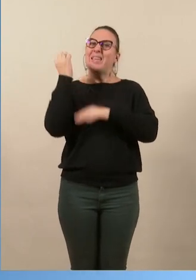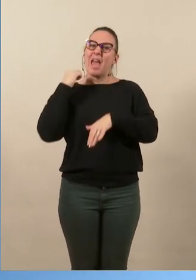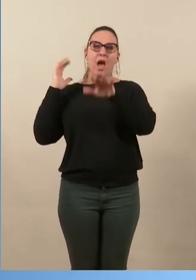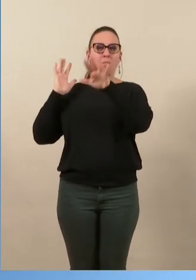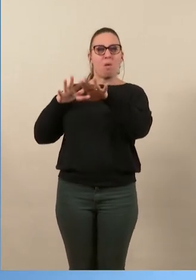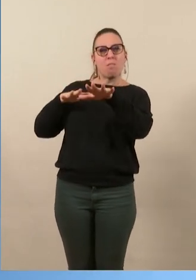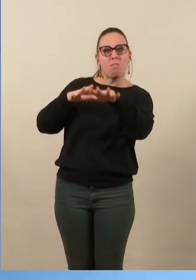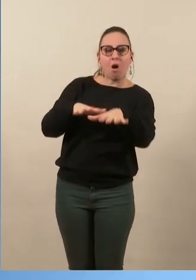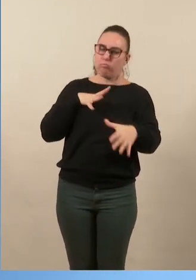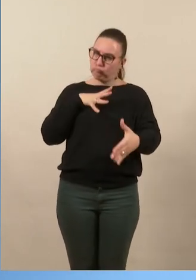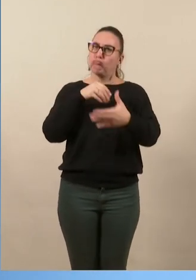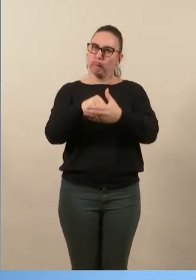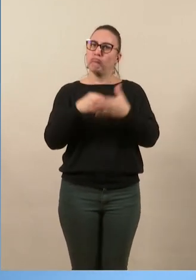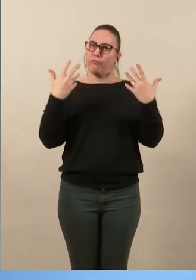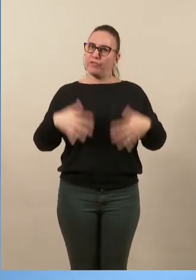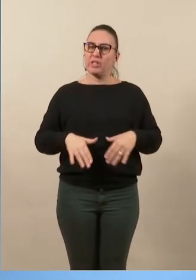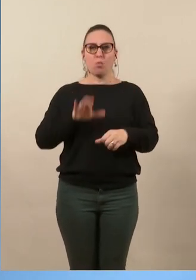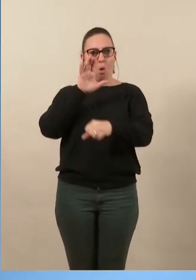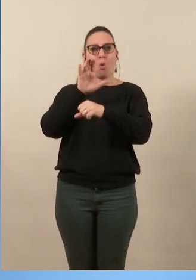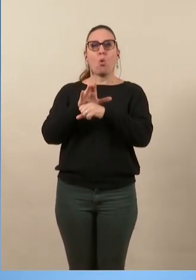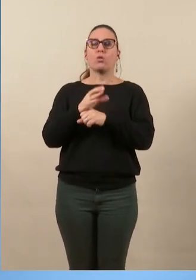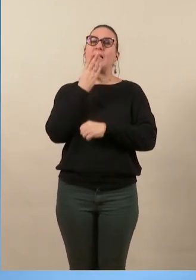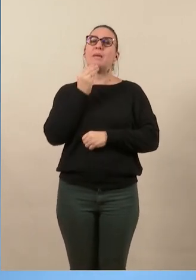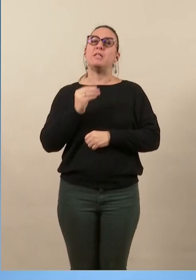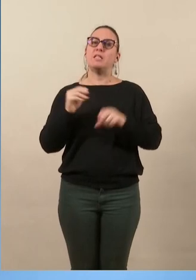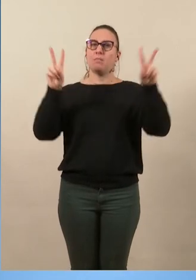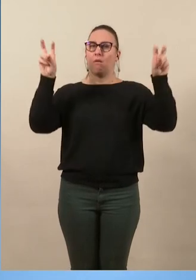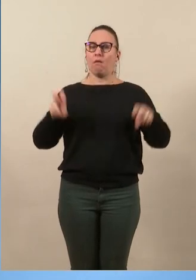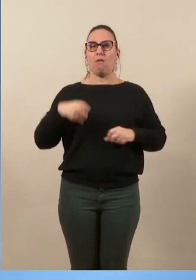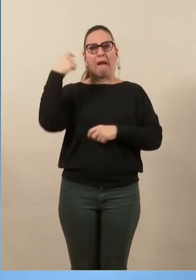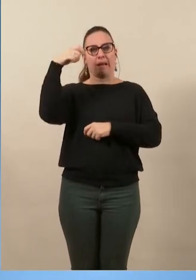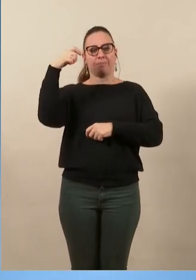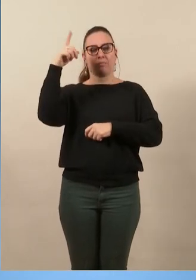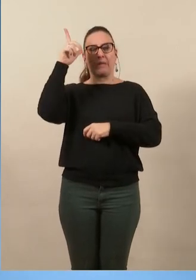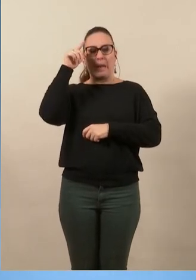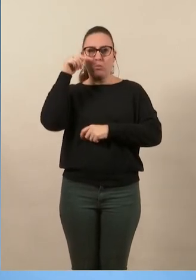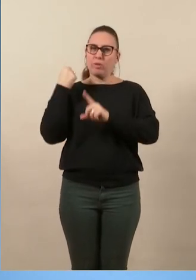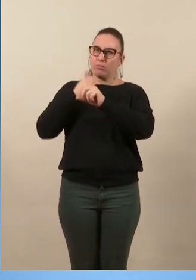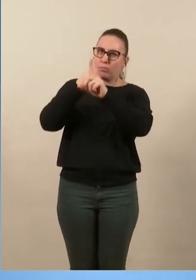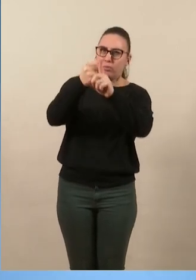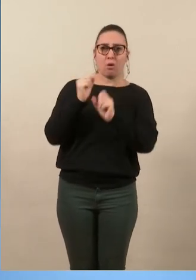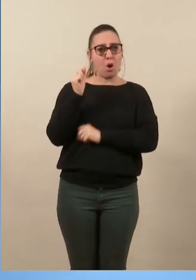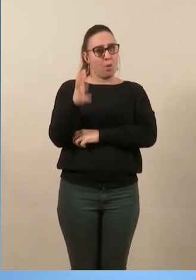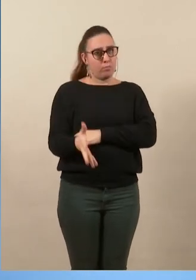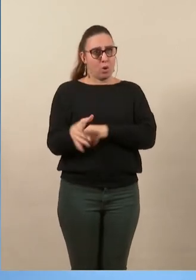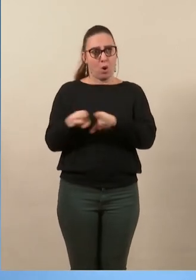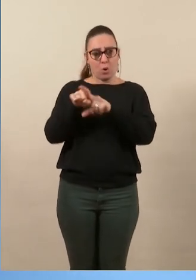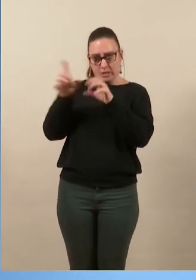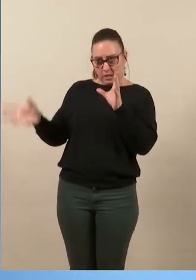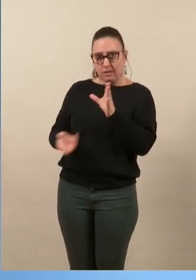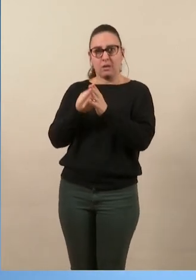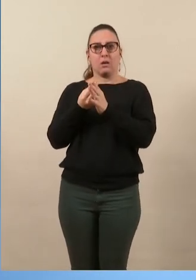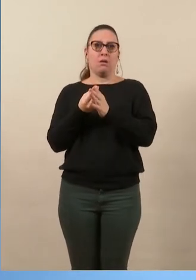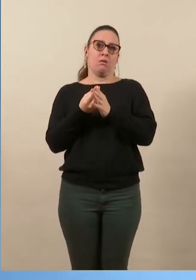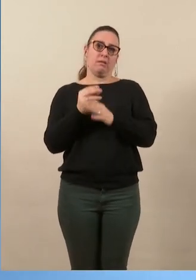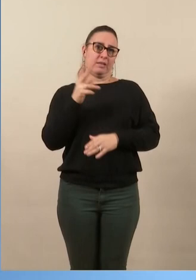à laquelle nous avons participé contre l'antisémitisme et la République à laquelle Éric Piol participait aussi était une manifestation de